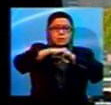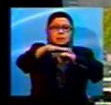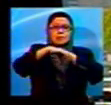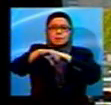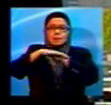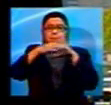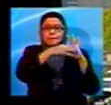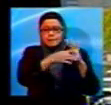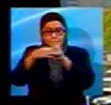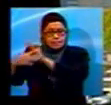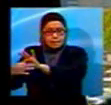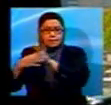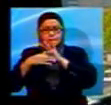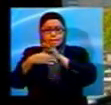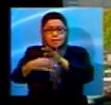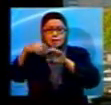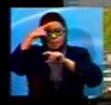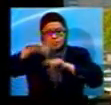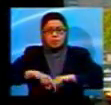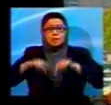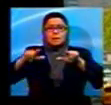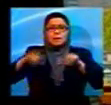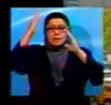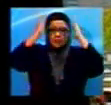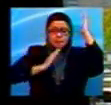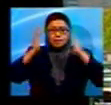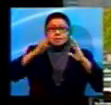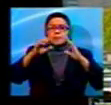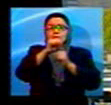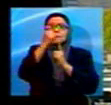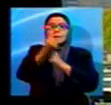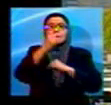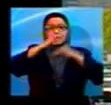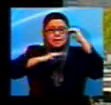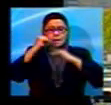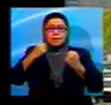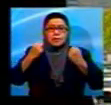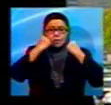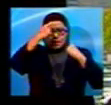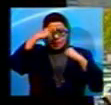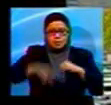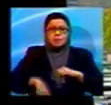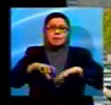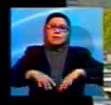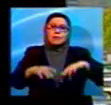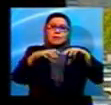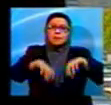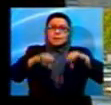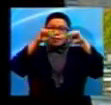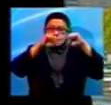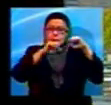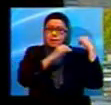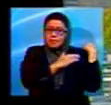kesinambungan meletakkan negara di kedudukan selesa dan Kukuh Di Majlis keselamatan PBB imej dan integriti negara diperingkat